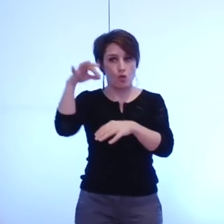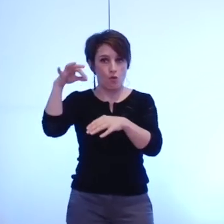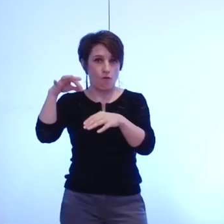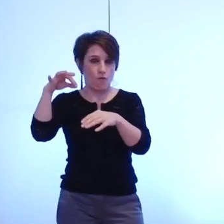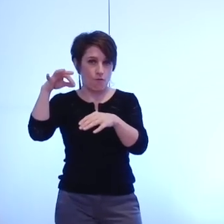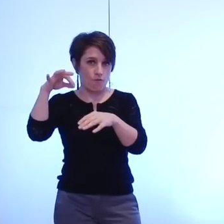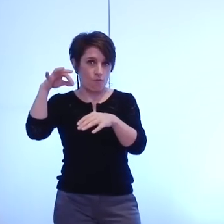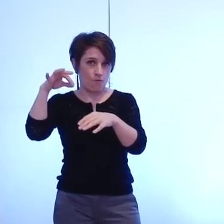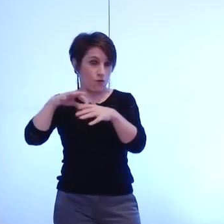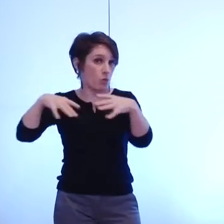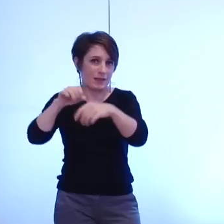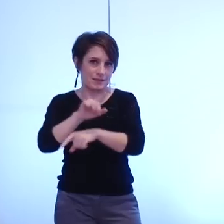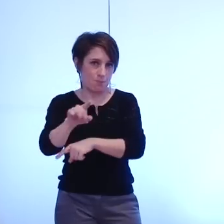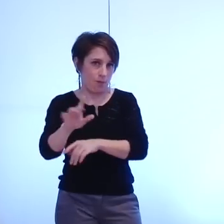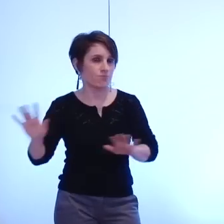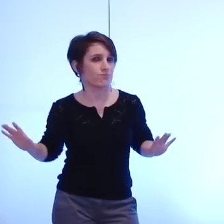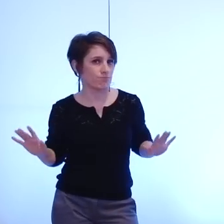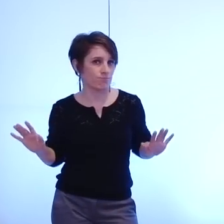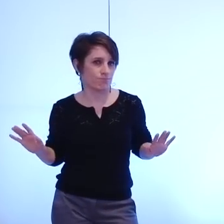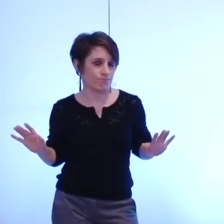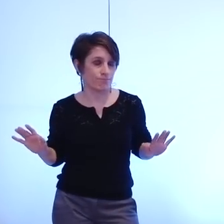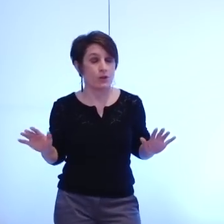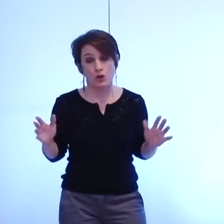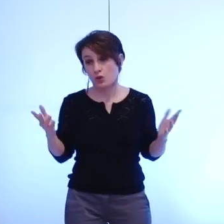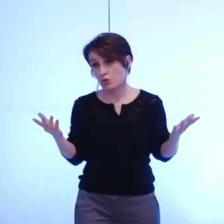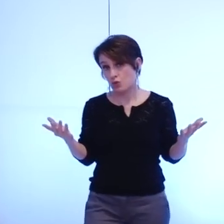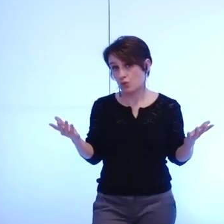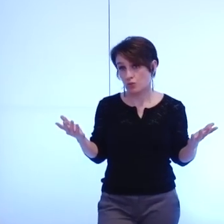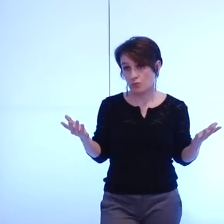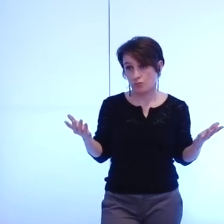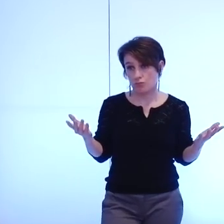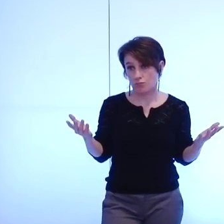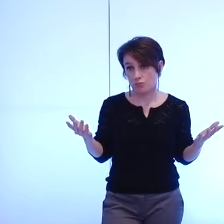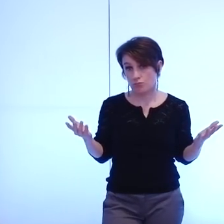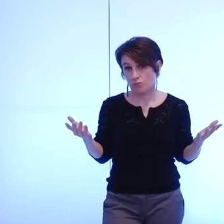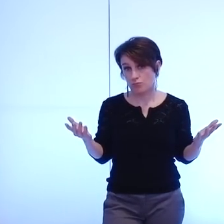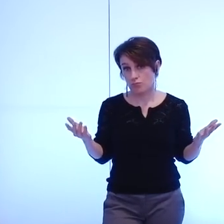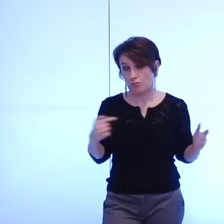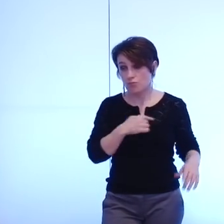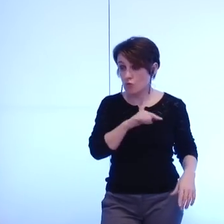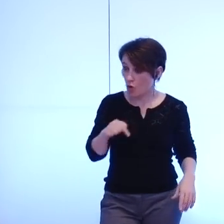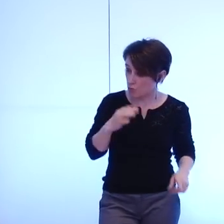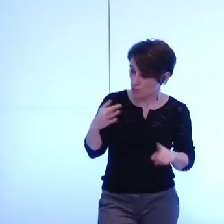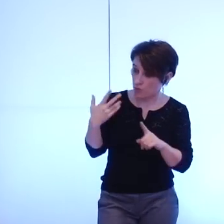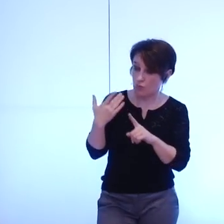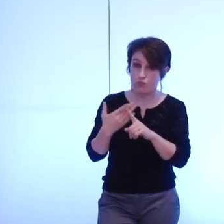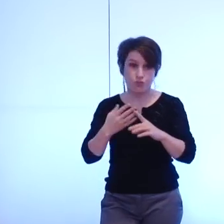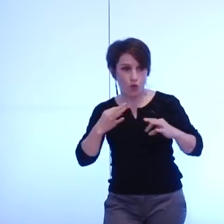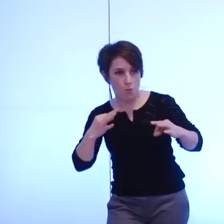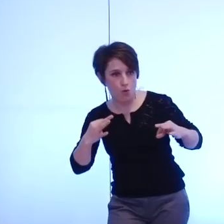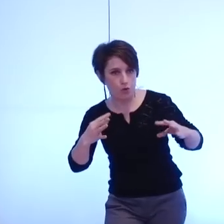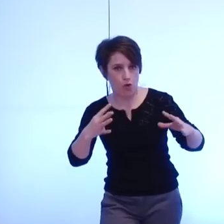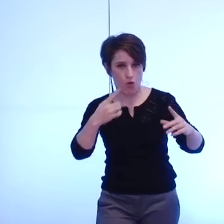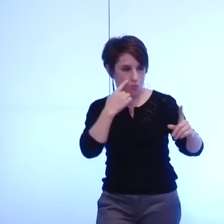participé au vote donc on peut quand même souligner effectivement que le temps que nous avons pris pour aller à la rencontre des